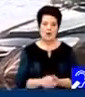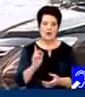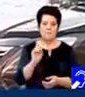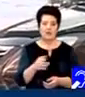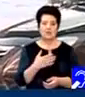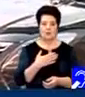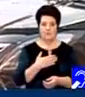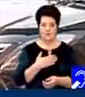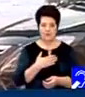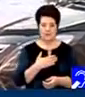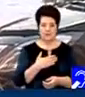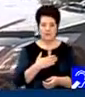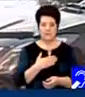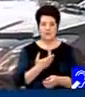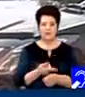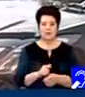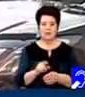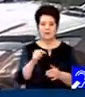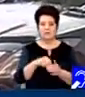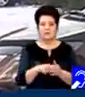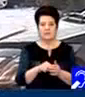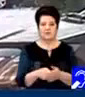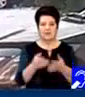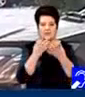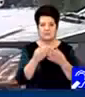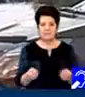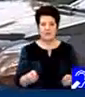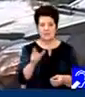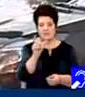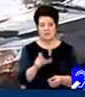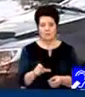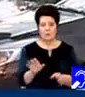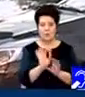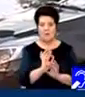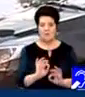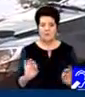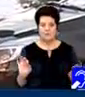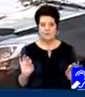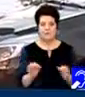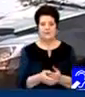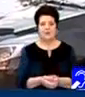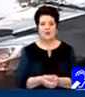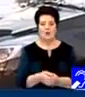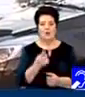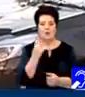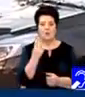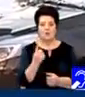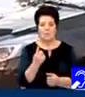Pentru mine și pentru mulți alții înseamnă dispariția unui om fermecător, unui